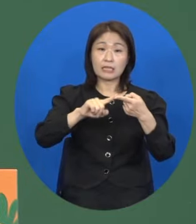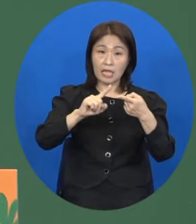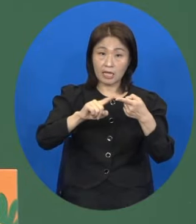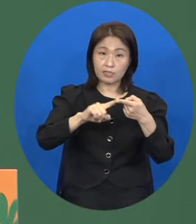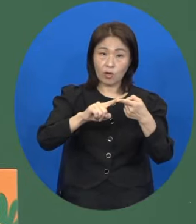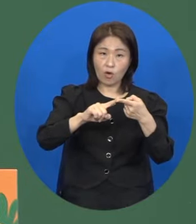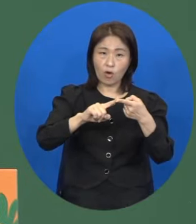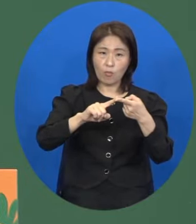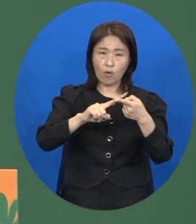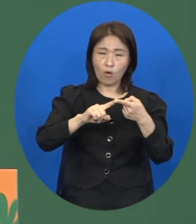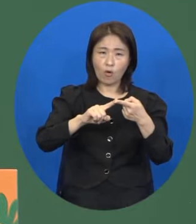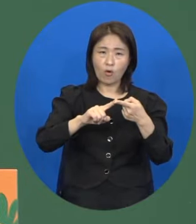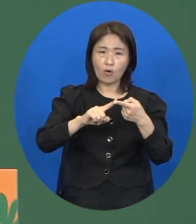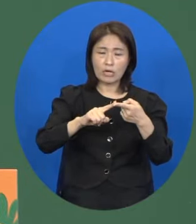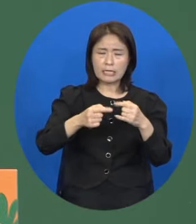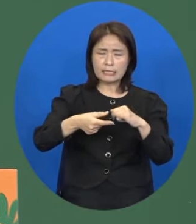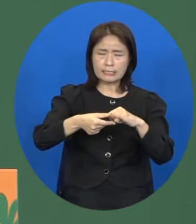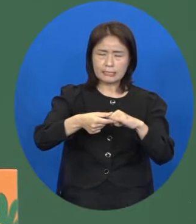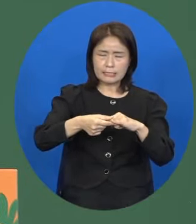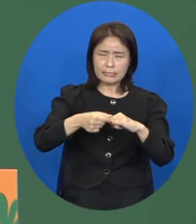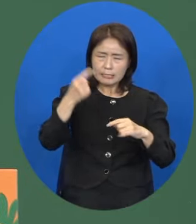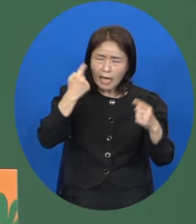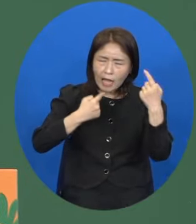될 어떤 대상, 개인적으로